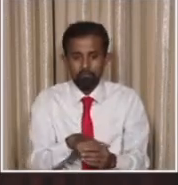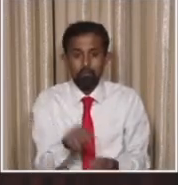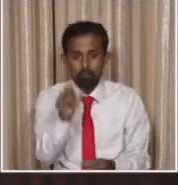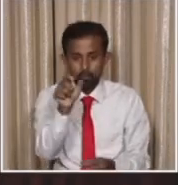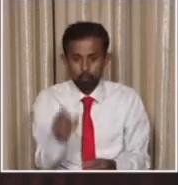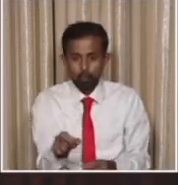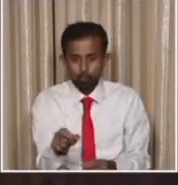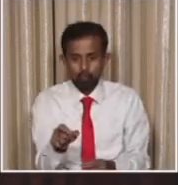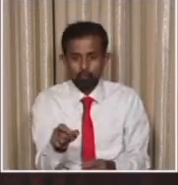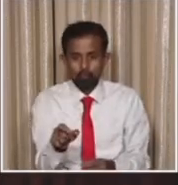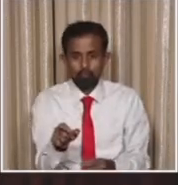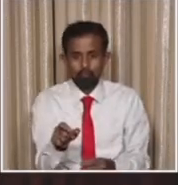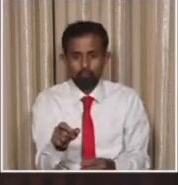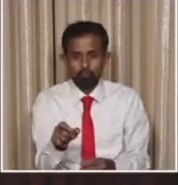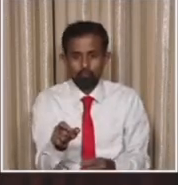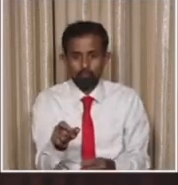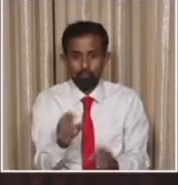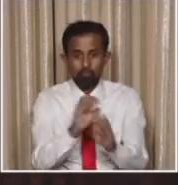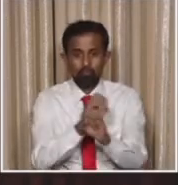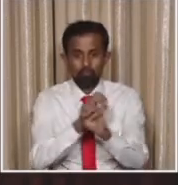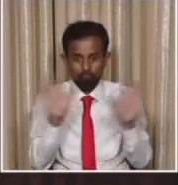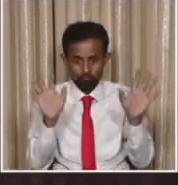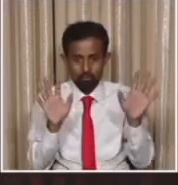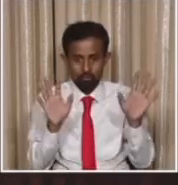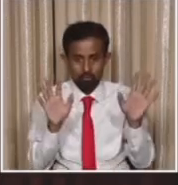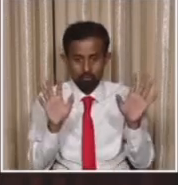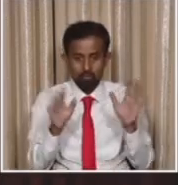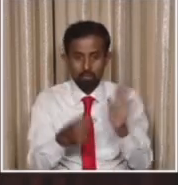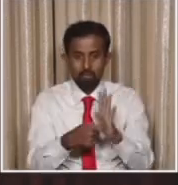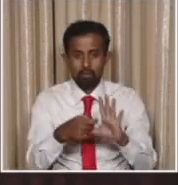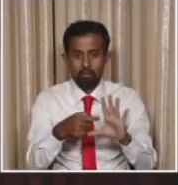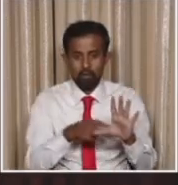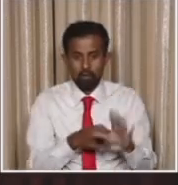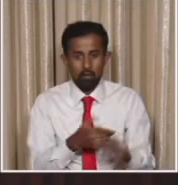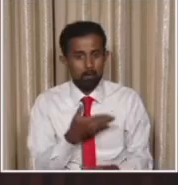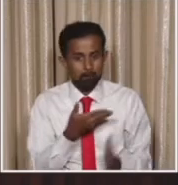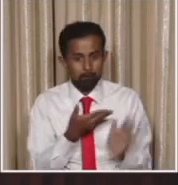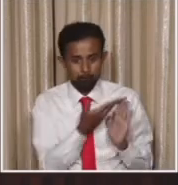අද නිකුත් කරන කරන්න උත්සාහ කරන මේ